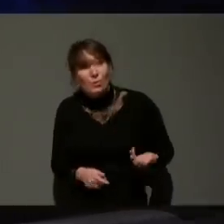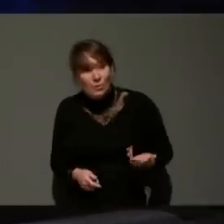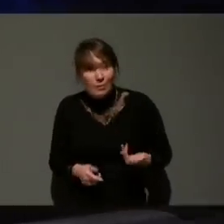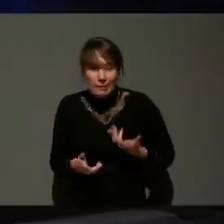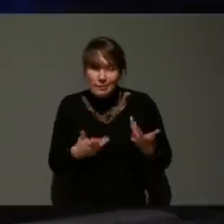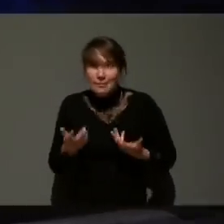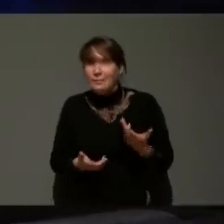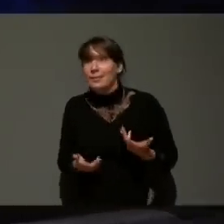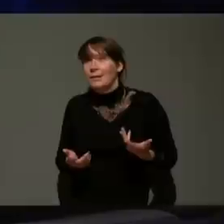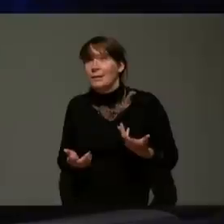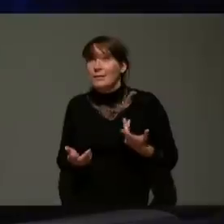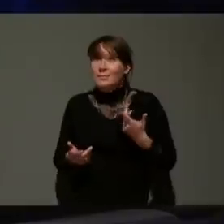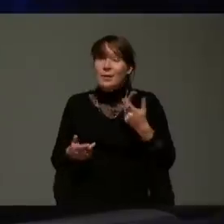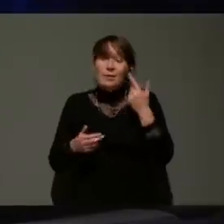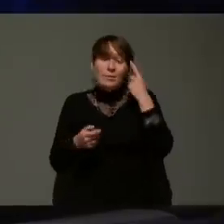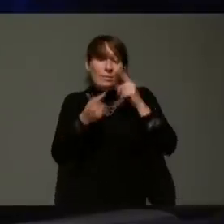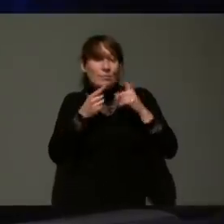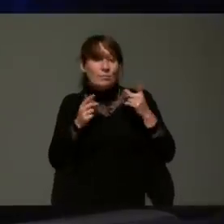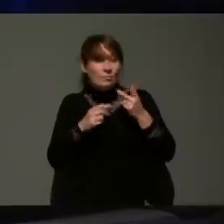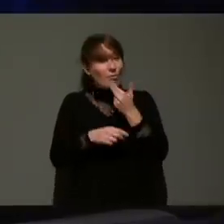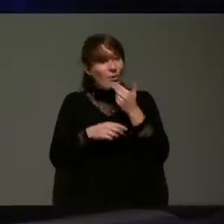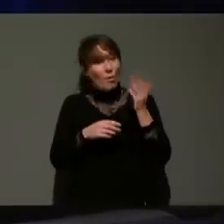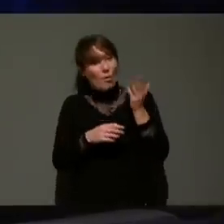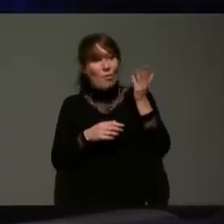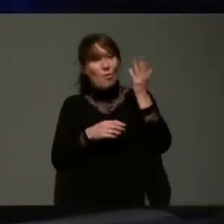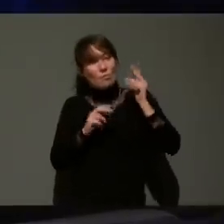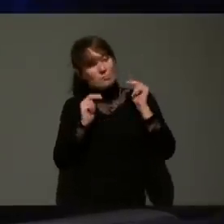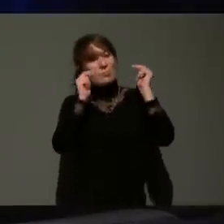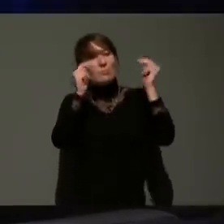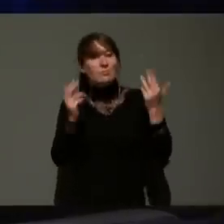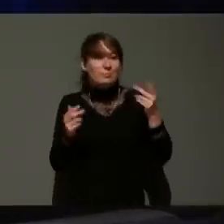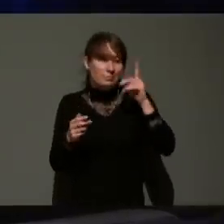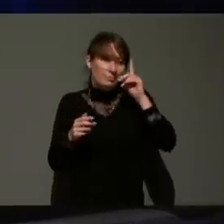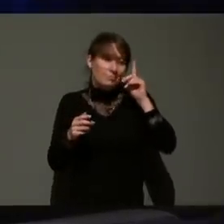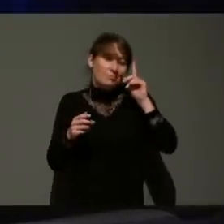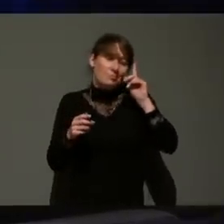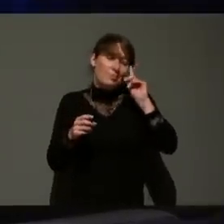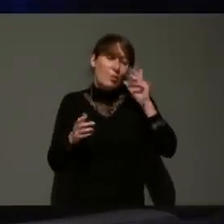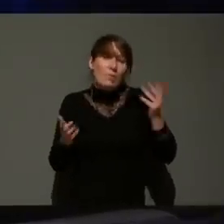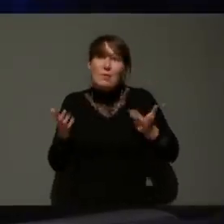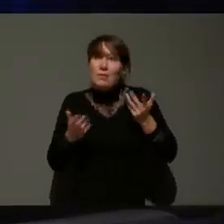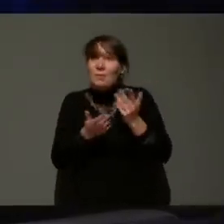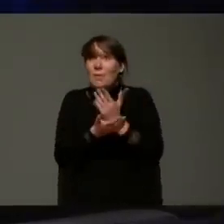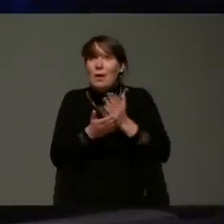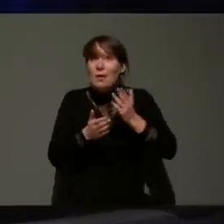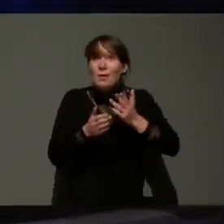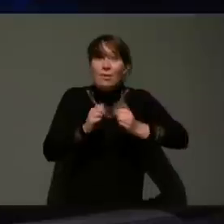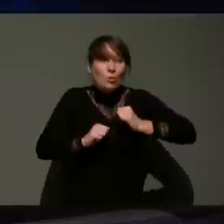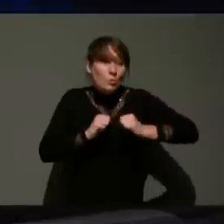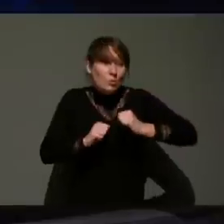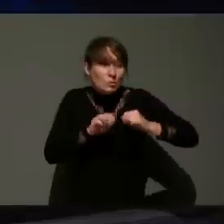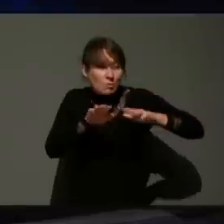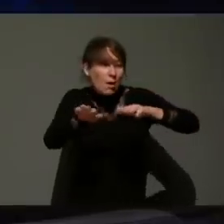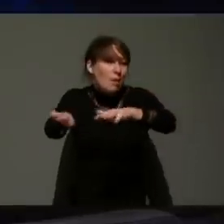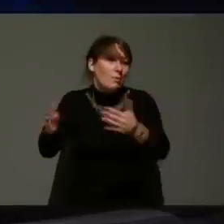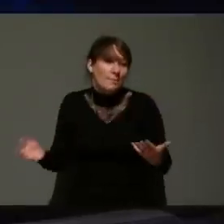c'est quand même d'être performante et notamment le jour J, enfin le jour où a lieu la course. Donc non, actuellement, je suis vraiment